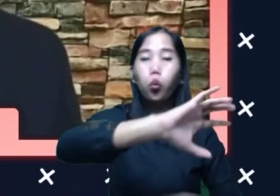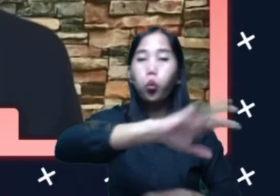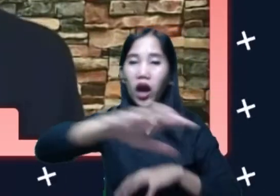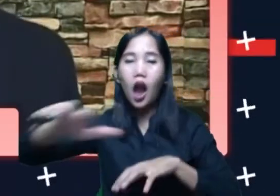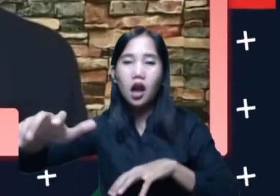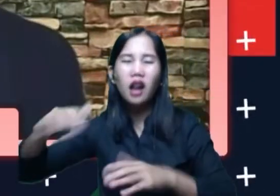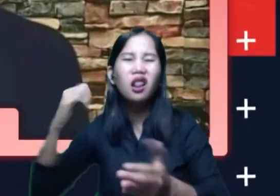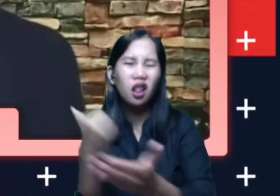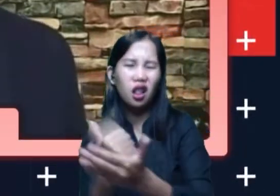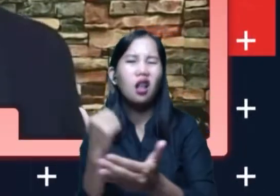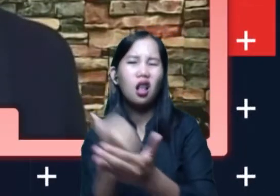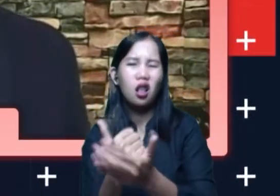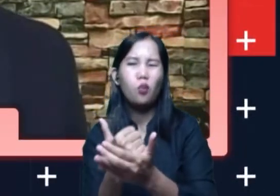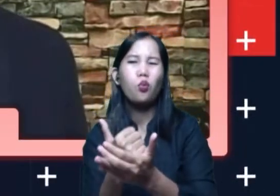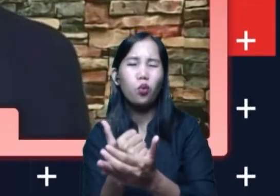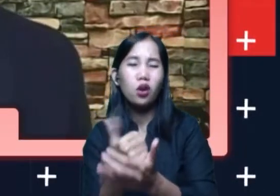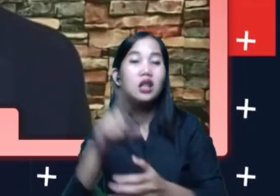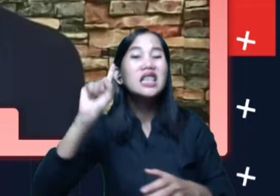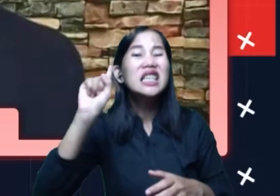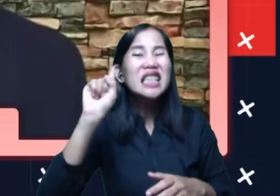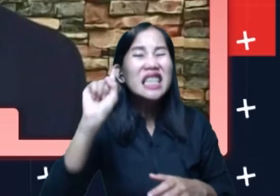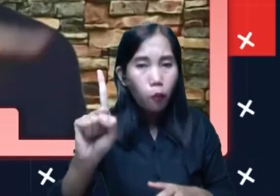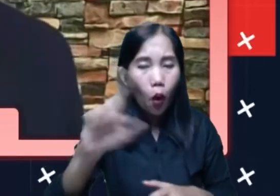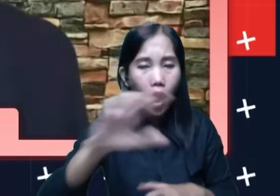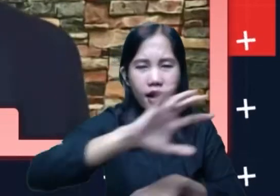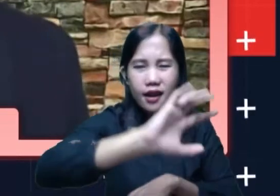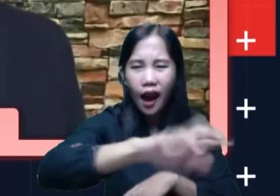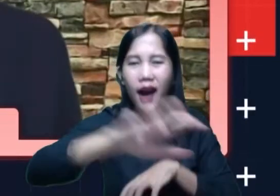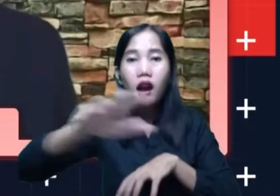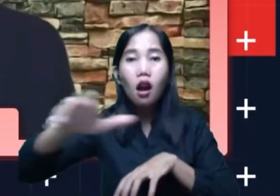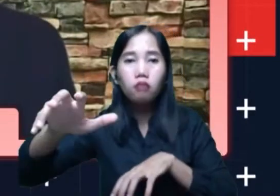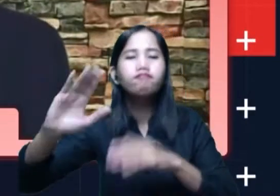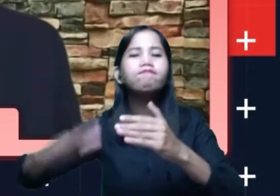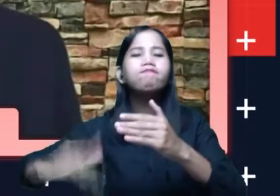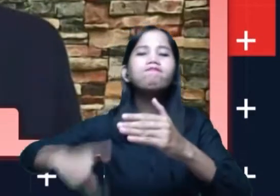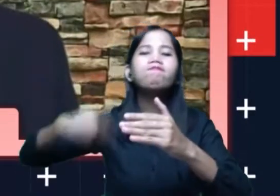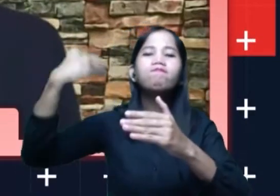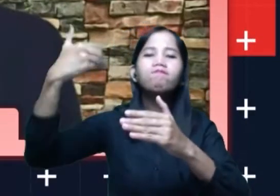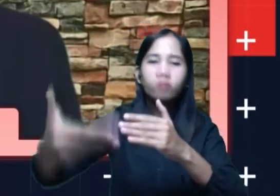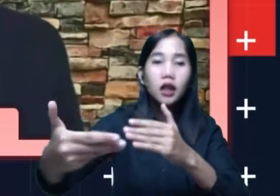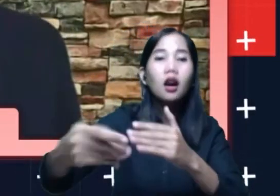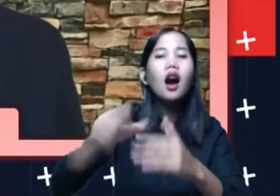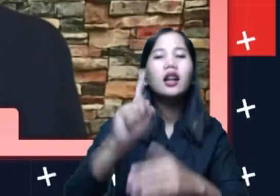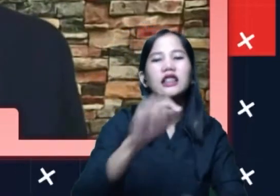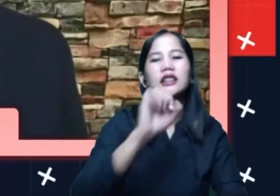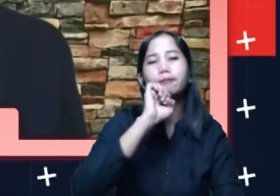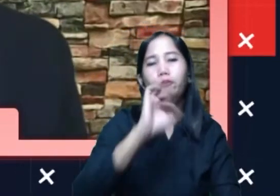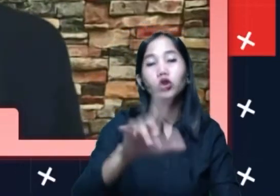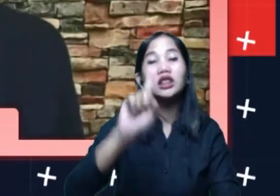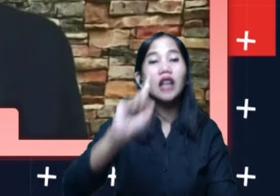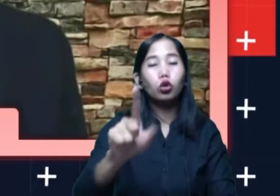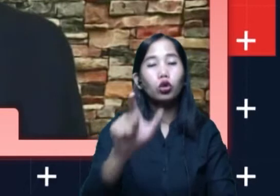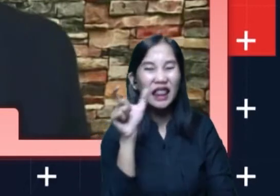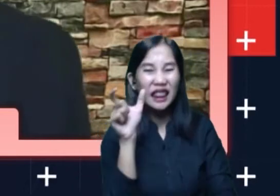disebut dengan suatu istilah yang lain, demikian sampai kepada seluruh dunia, karena Alkitab mengatakan gereja